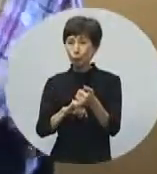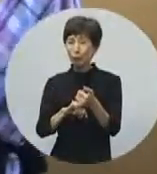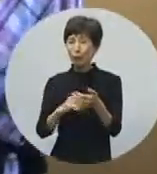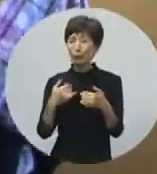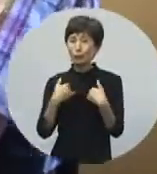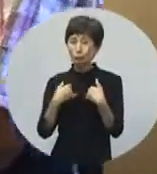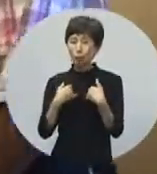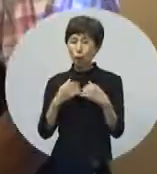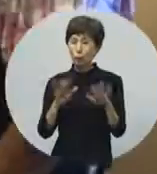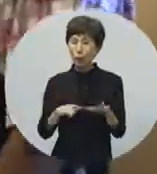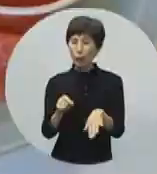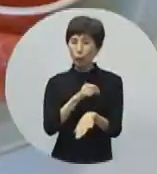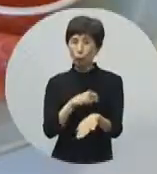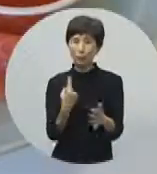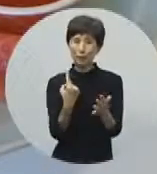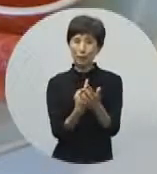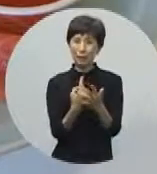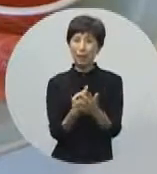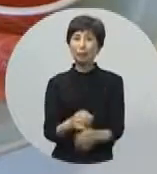参加させていただきました。